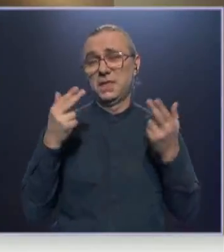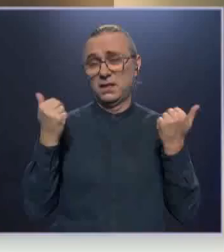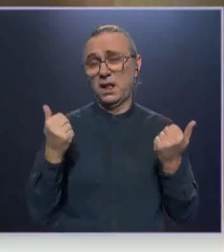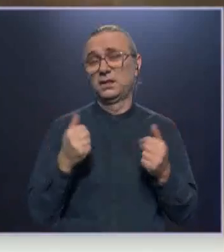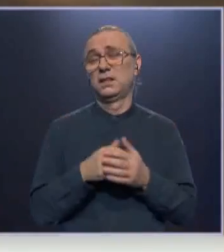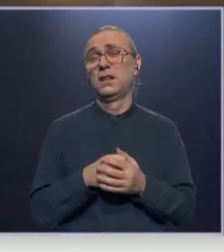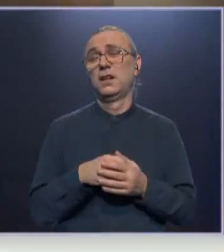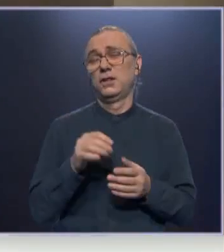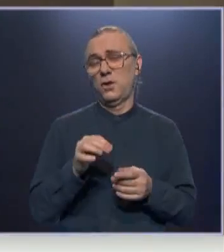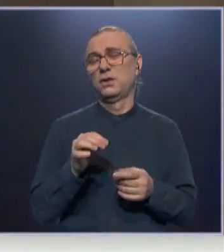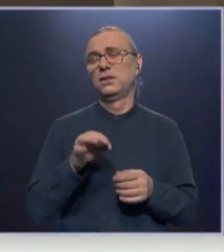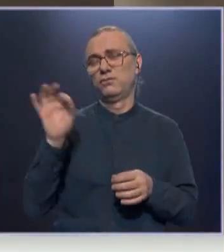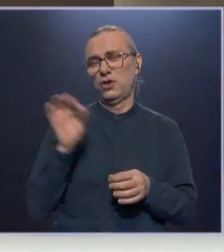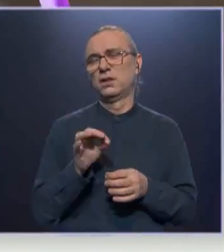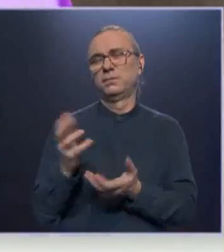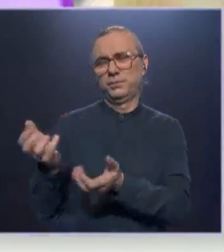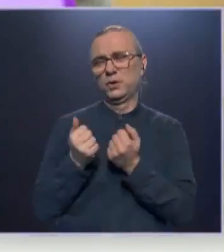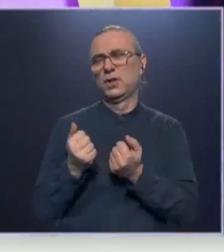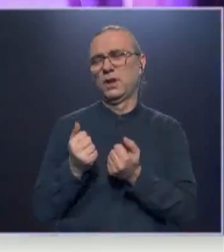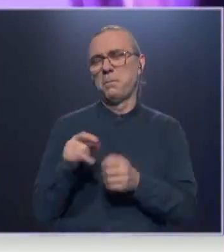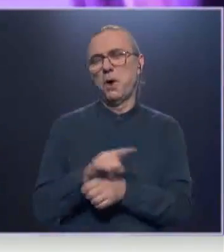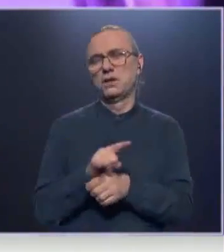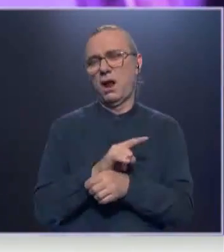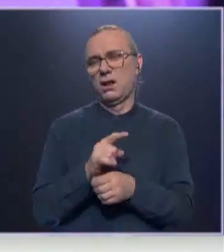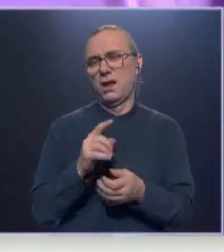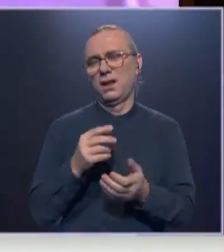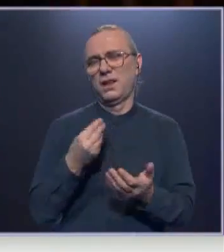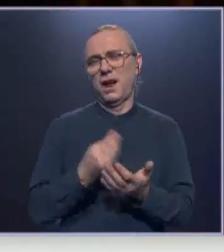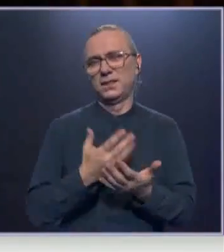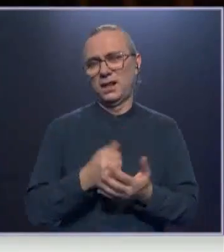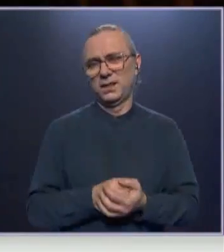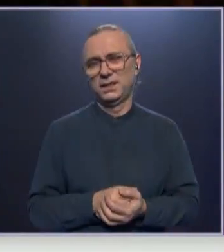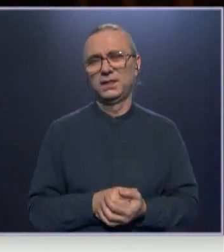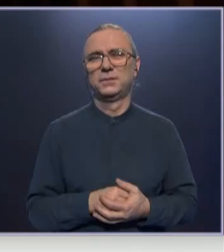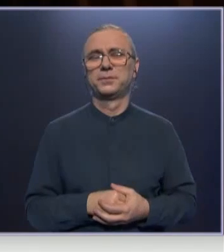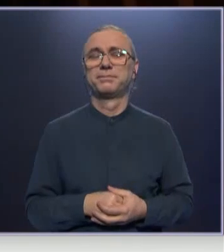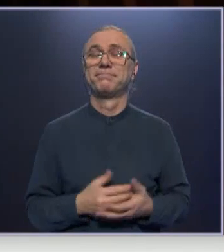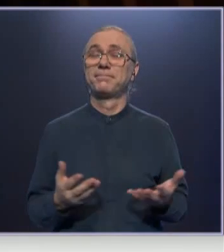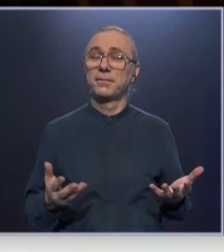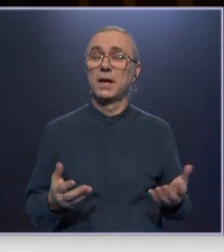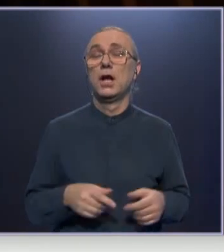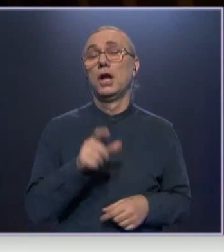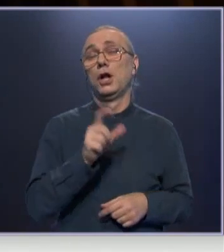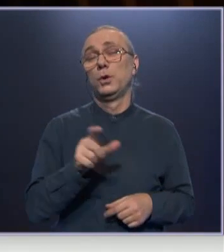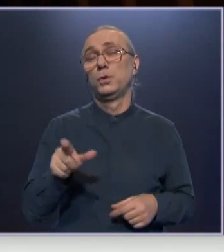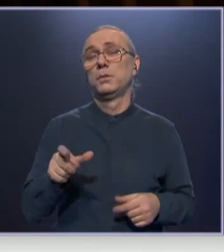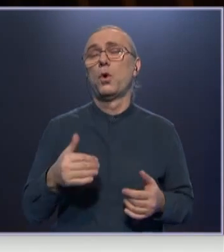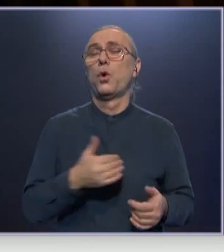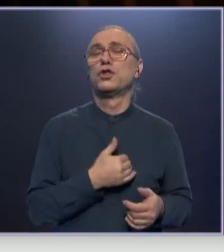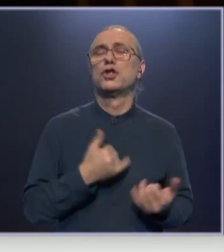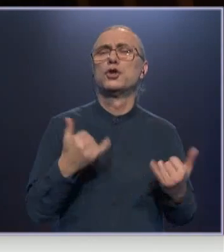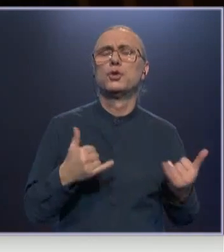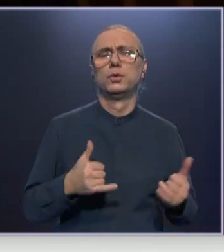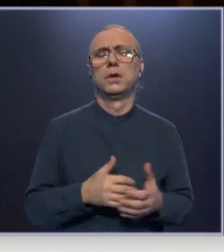дело с поддельными драгоценностями от Саибабы. Людям хочется чуда. Людей покоряют